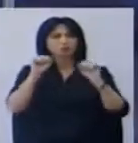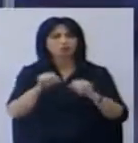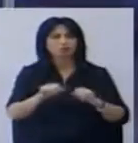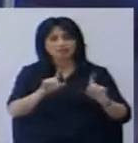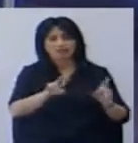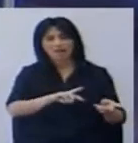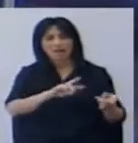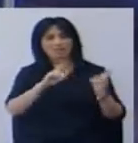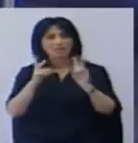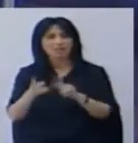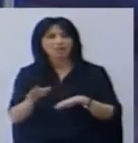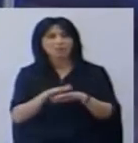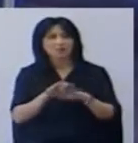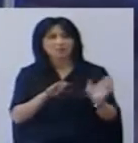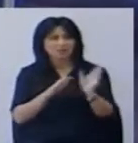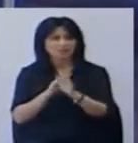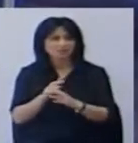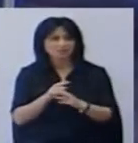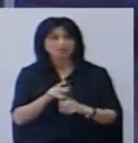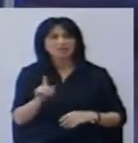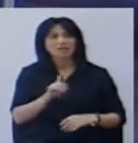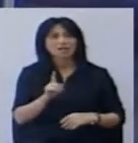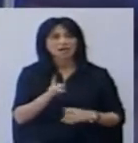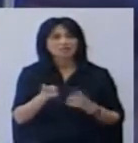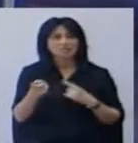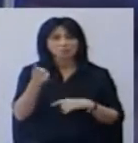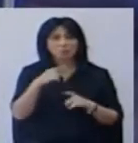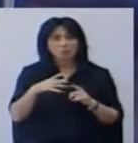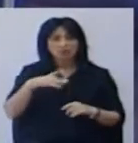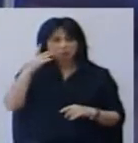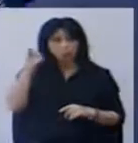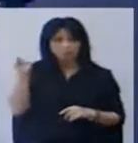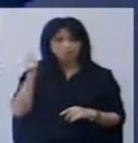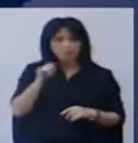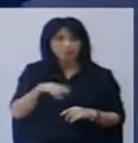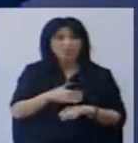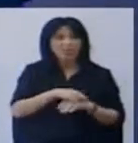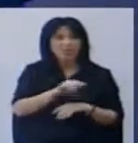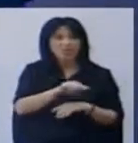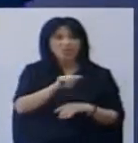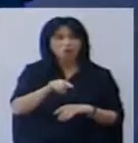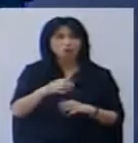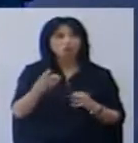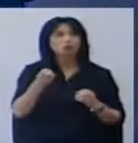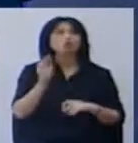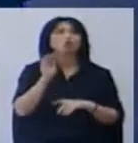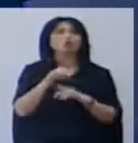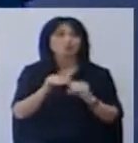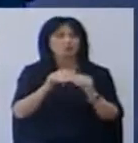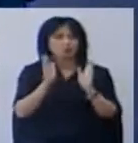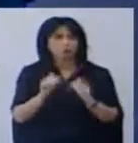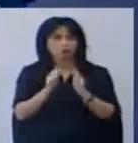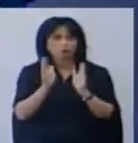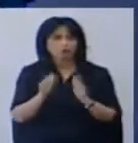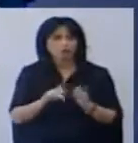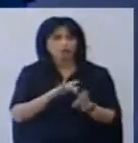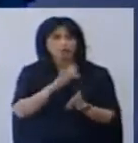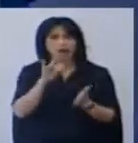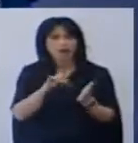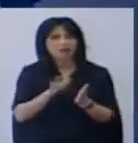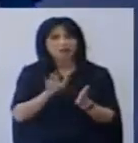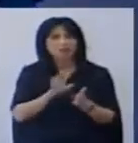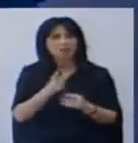გადაეტანა ეს ბაზარზე. ხო, რაც მობრუნდა ქართული ოცნება, ეზო-ეზო იდგმება ჯიხური, მაგრამ ეს არ არის მთელი ქალაქის